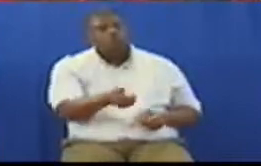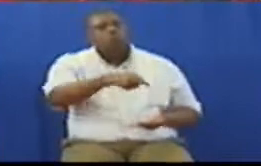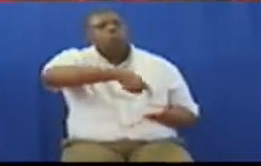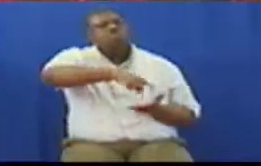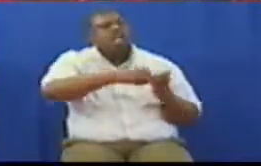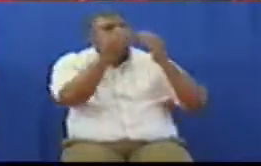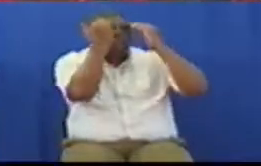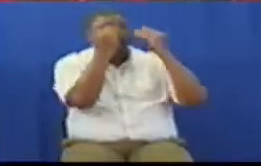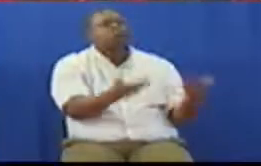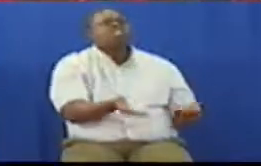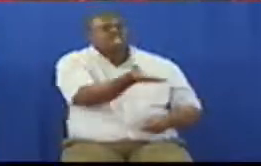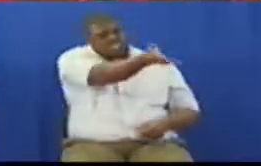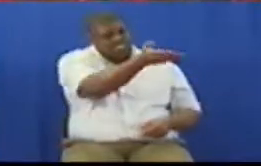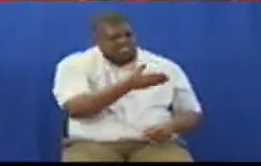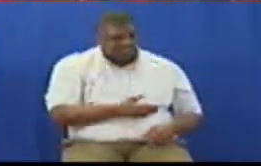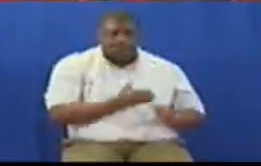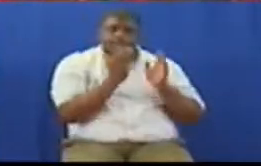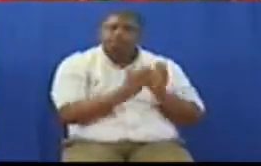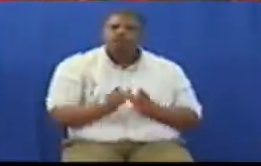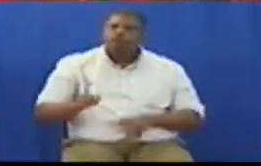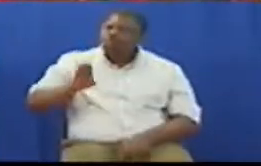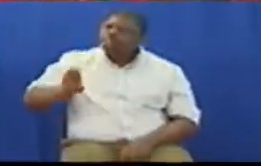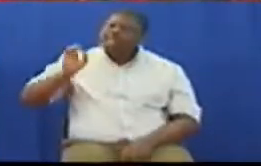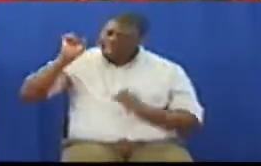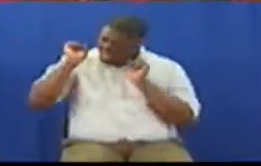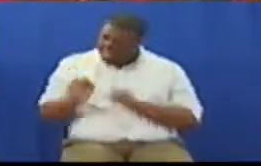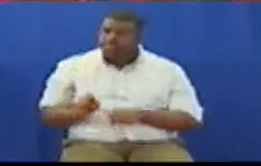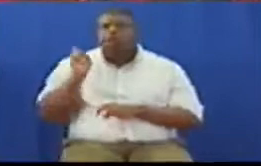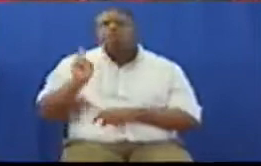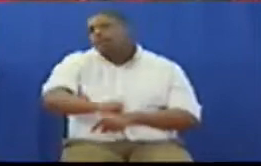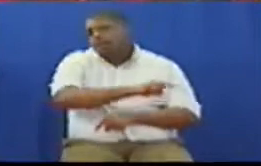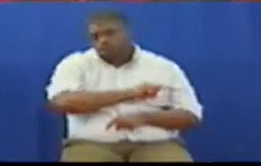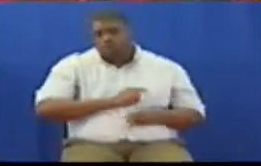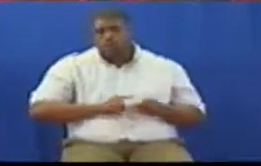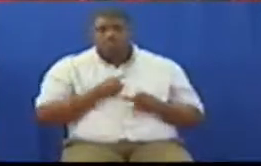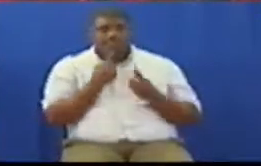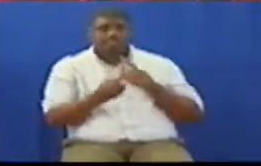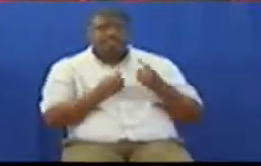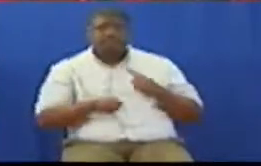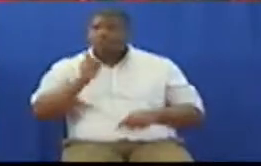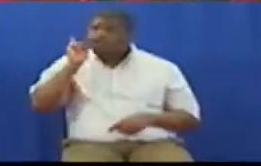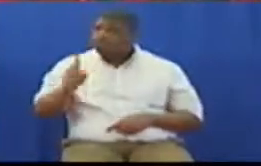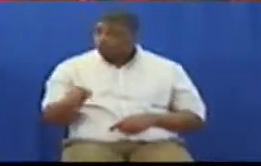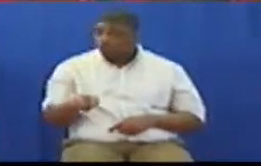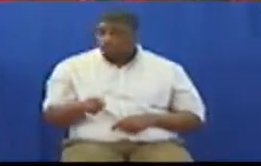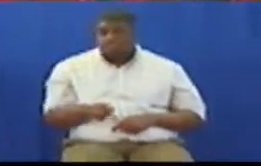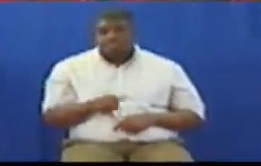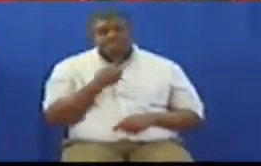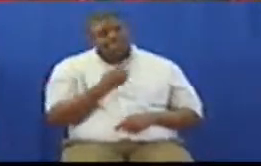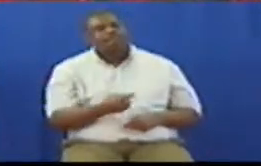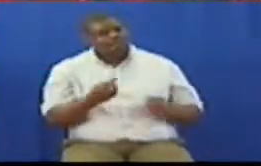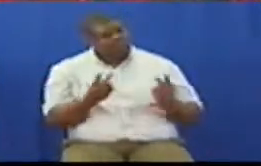hii plan B ipo kuzidi Afrika iweze kusurvive. Na hapo sema hivyo mheshimiwa speaker, niseme